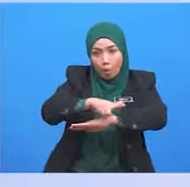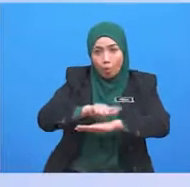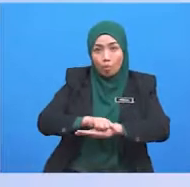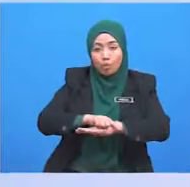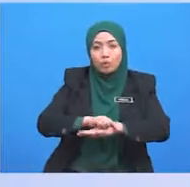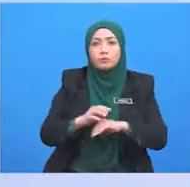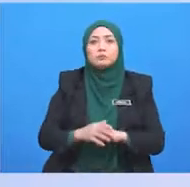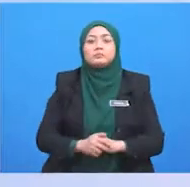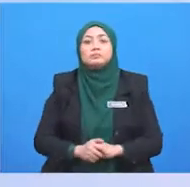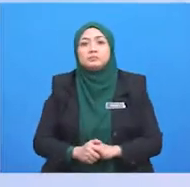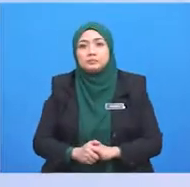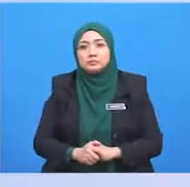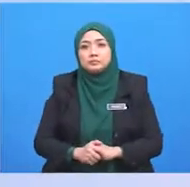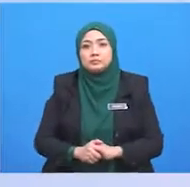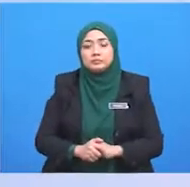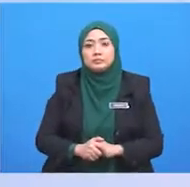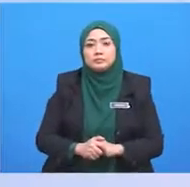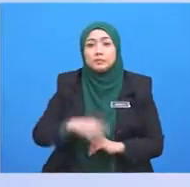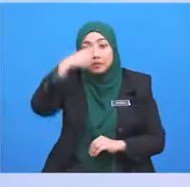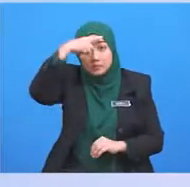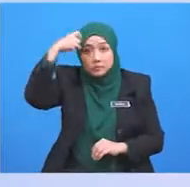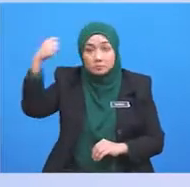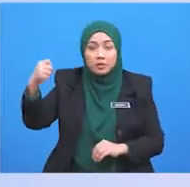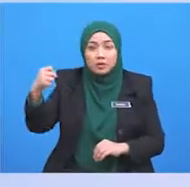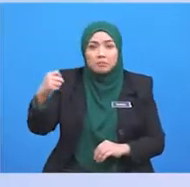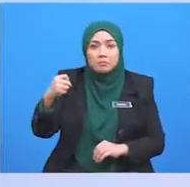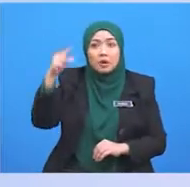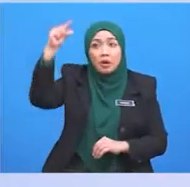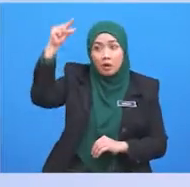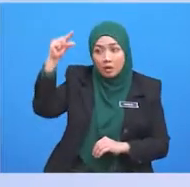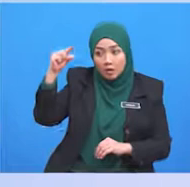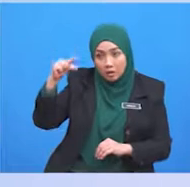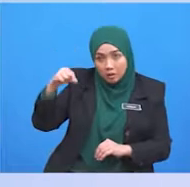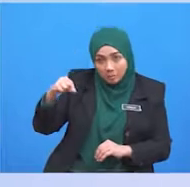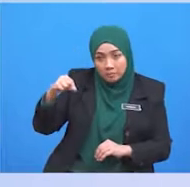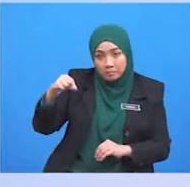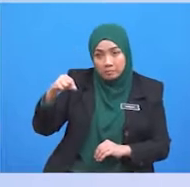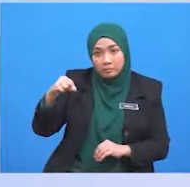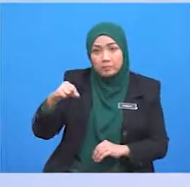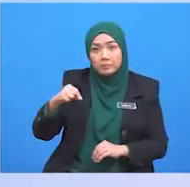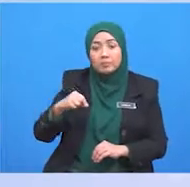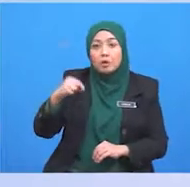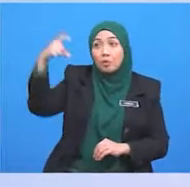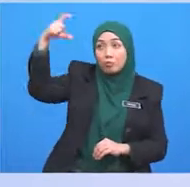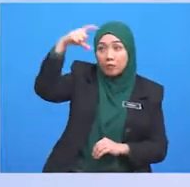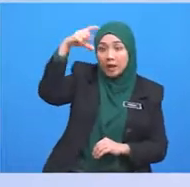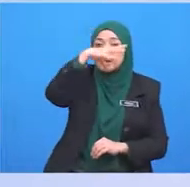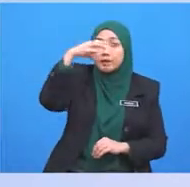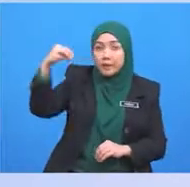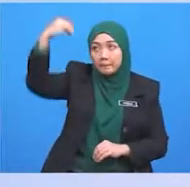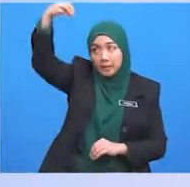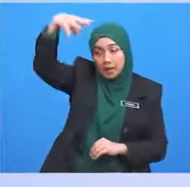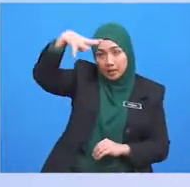kejadian pasang surut air laut kerana cairkan graviti bulan dan matahari. Dalam sehari, pasang surut air laut